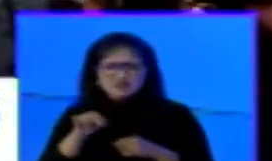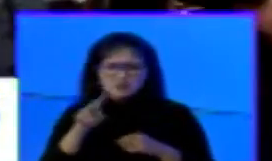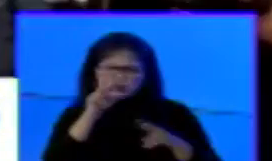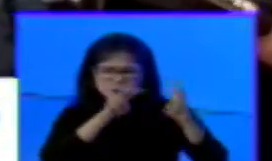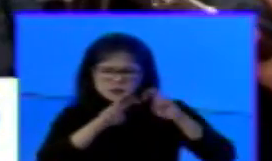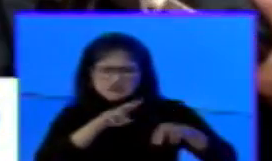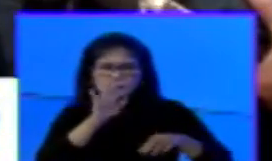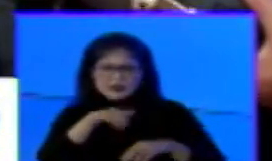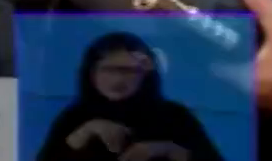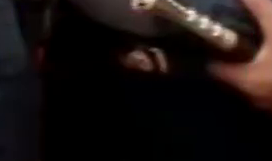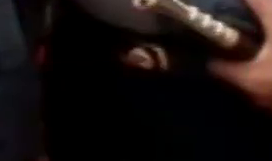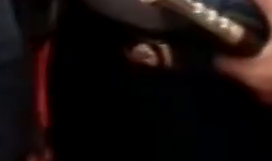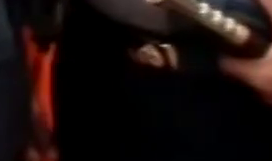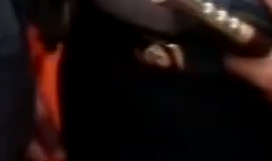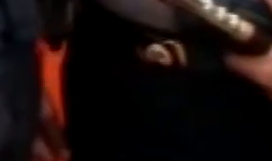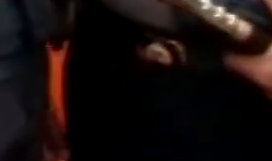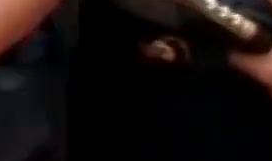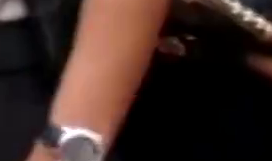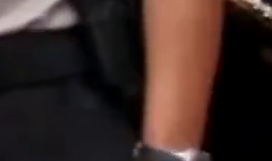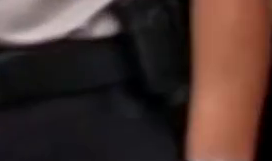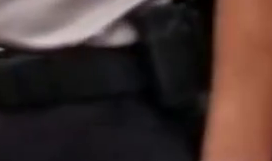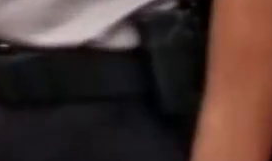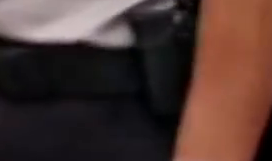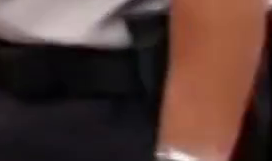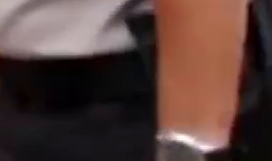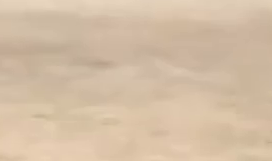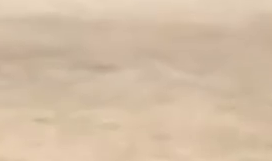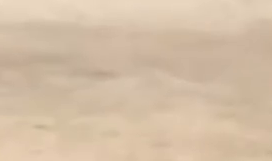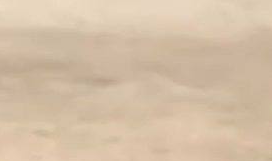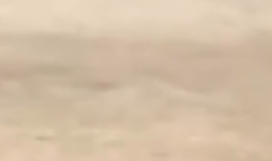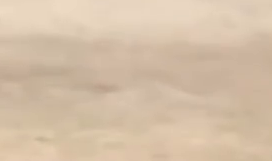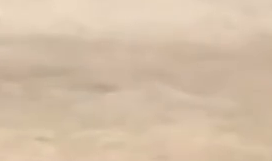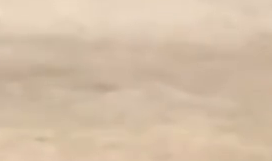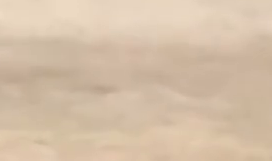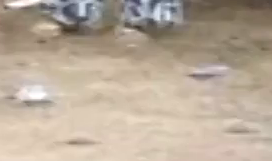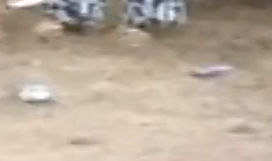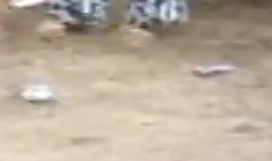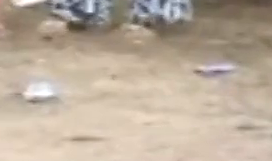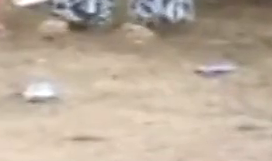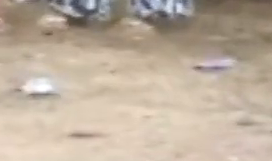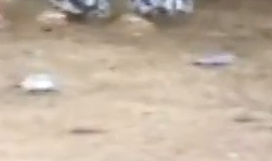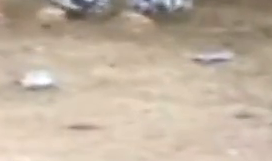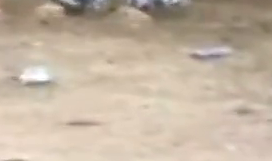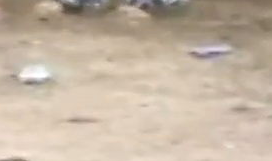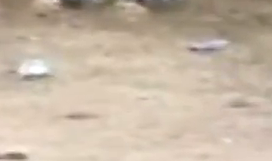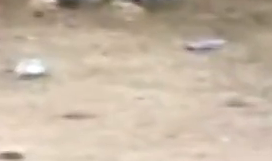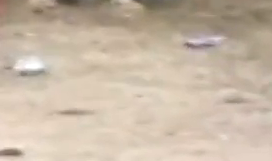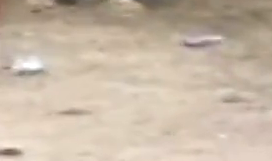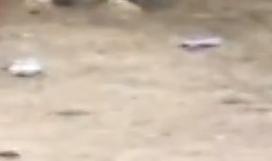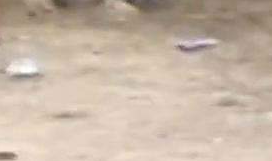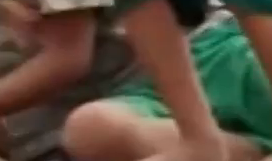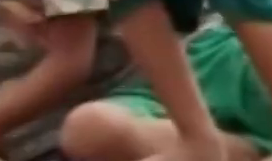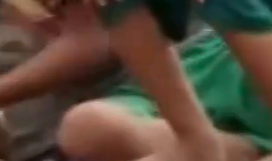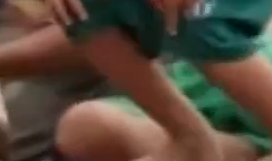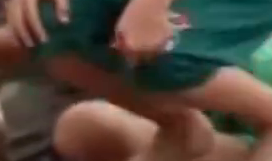Cina melakukan penyelaman di perairan Pulau Sangiang pada Minggu 3 November 2019 lalu. Dari 7 penyelam, 3 penyelam warga negara Cina dan